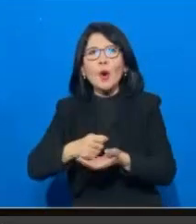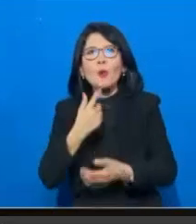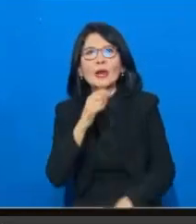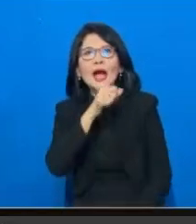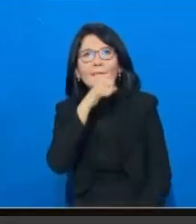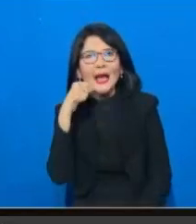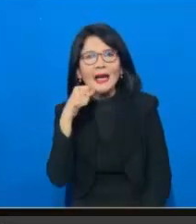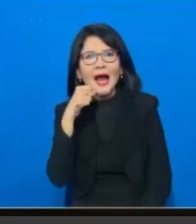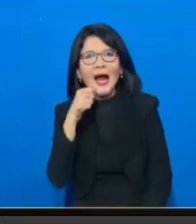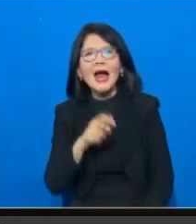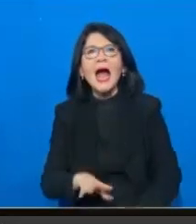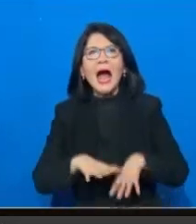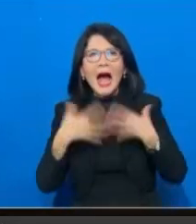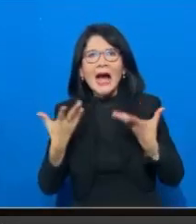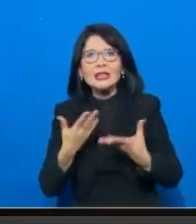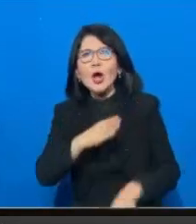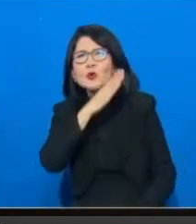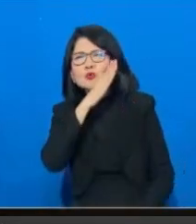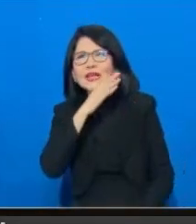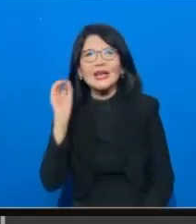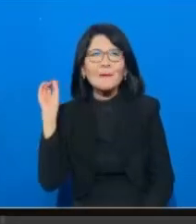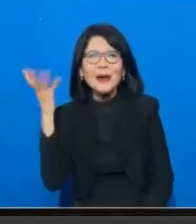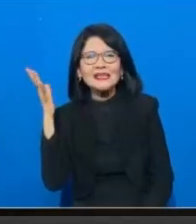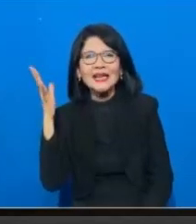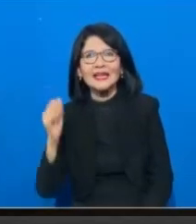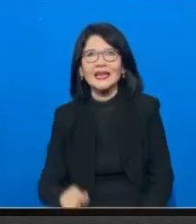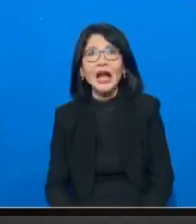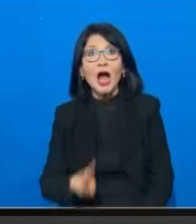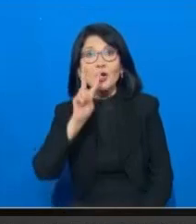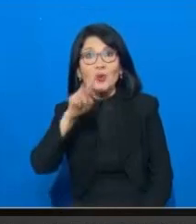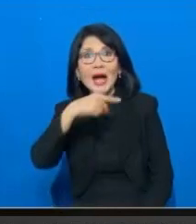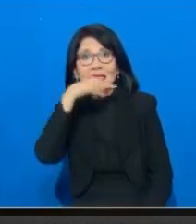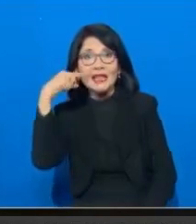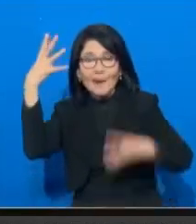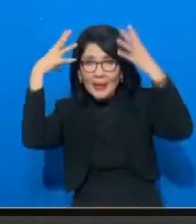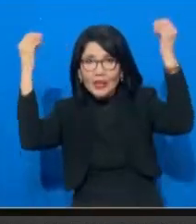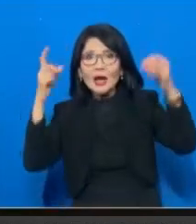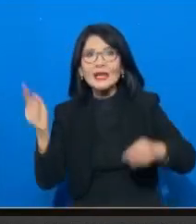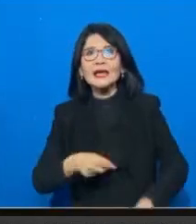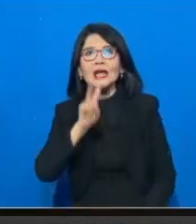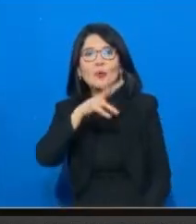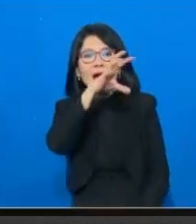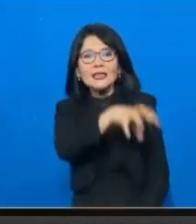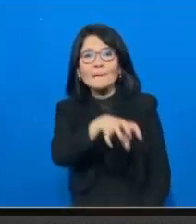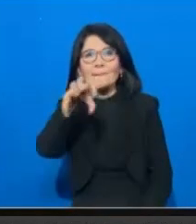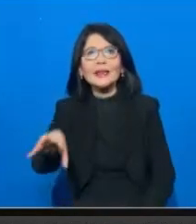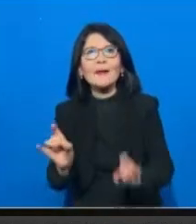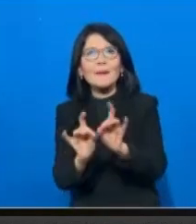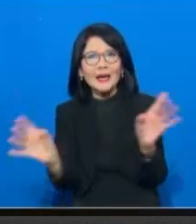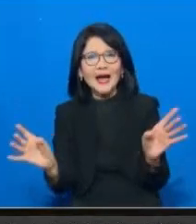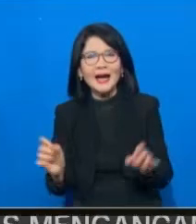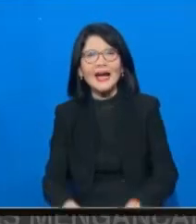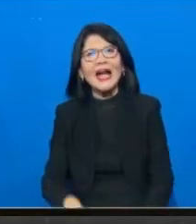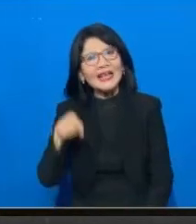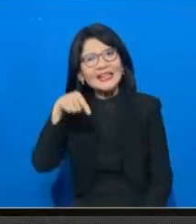kemerahan atau kuah kental berwarna kuning keemasan. Ternyata kedua sate padang ini berasal dari dua wilayah yang berbeda. Ini